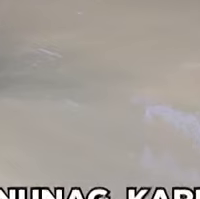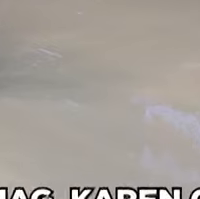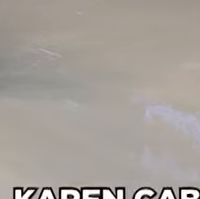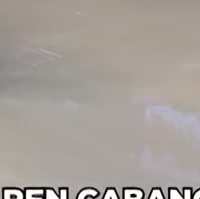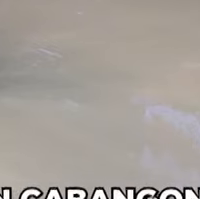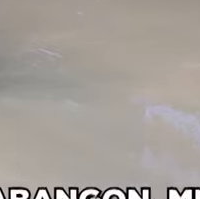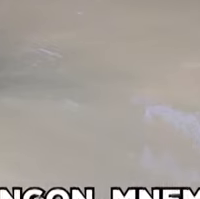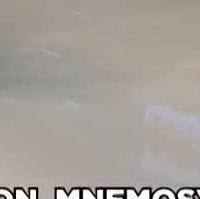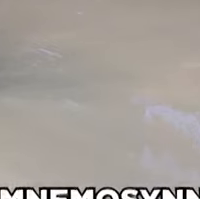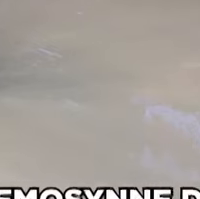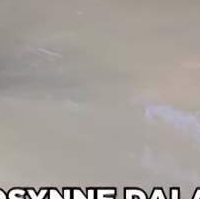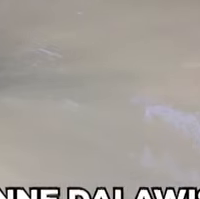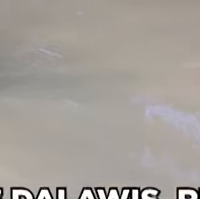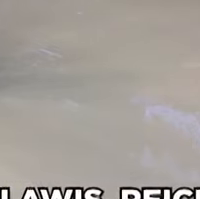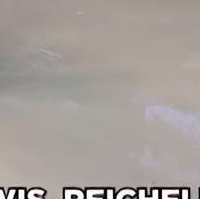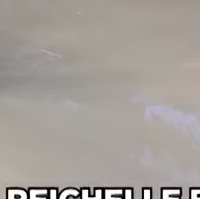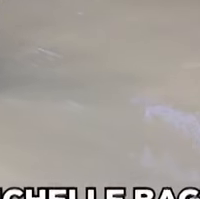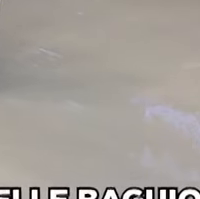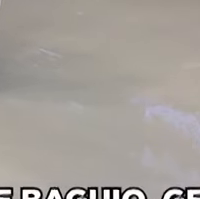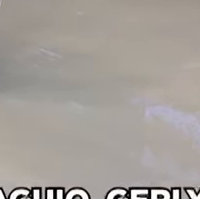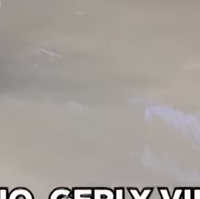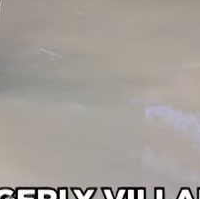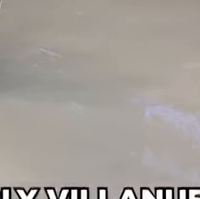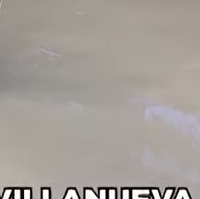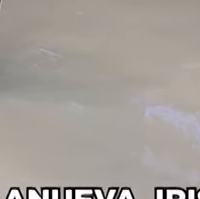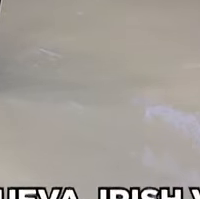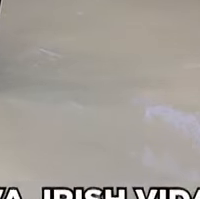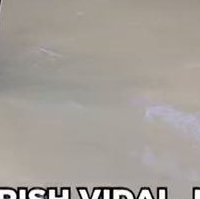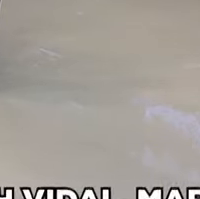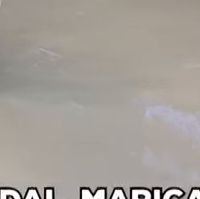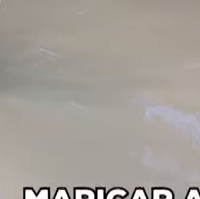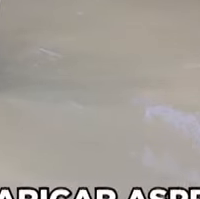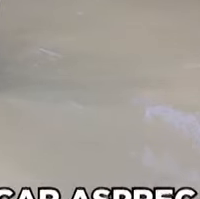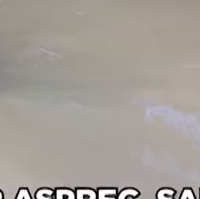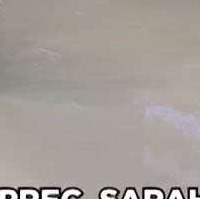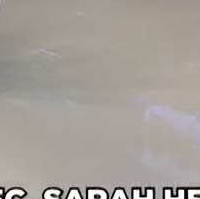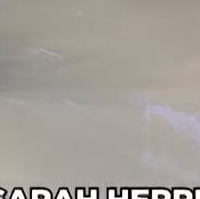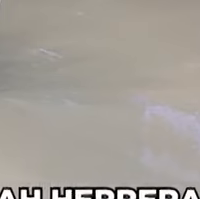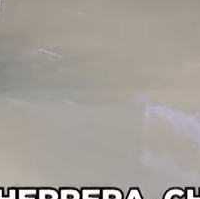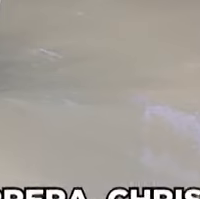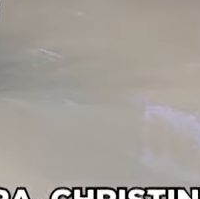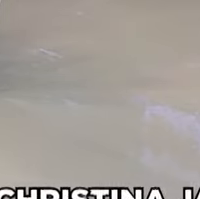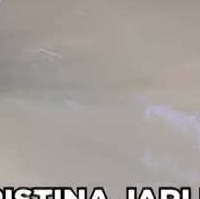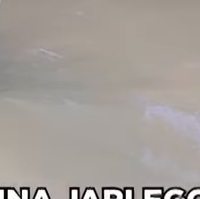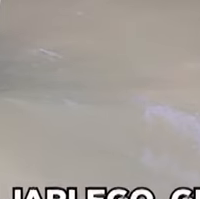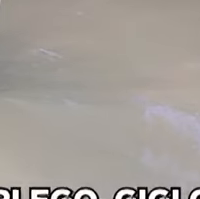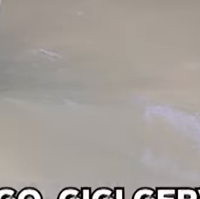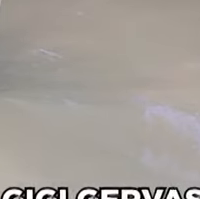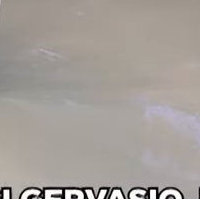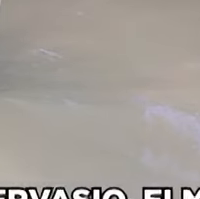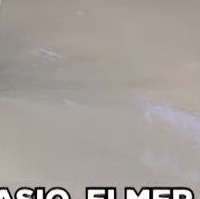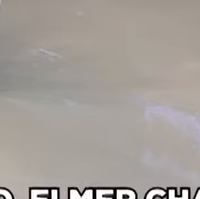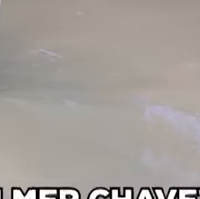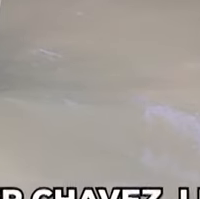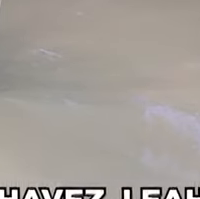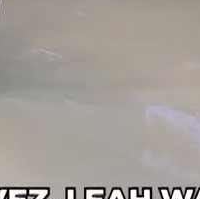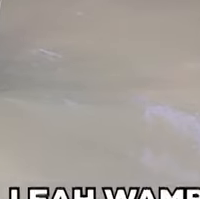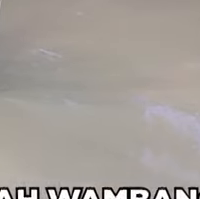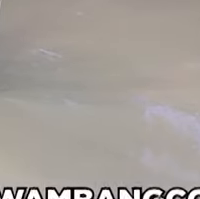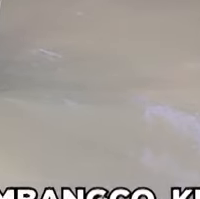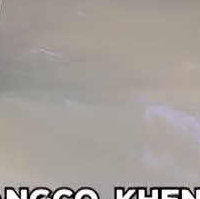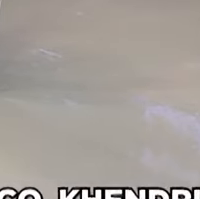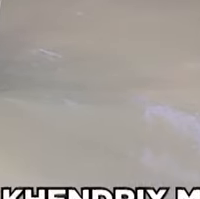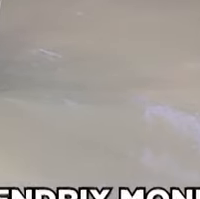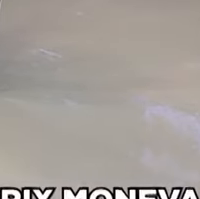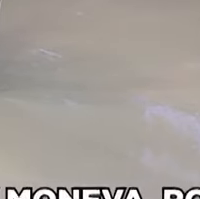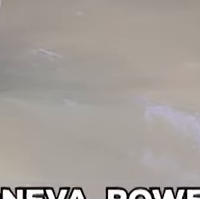dyan. Tsaka hindi niya ata napanood. Hindi, pero congratulations, Gilas. Yun ang mahalaga. Oo. Diba? Sana next year ulit. May Gilas pa ba next